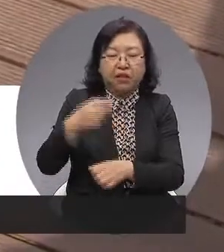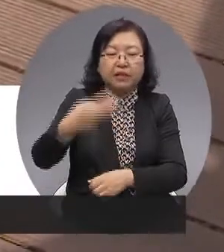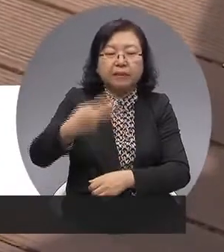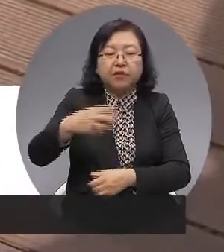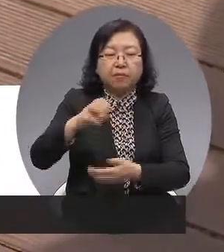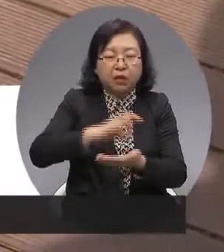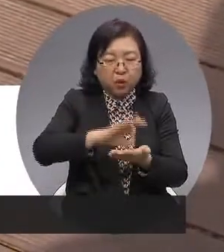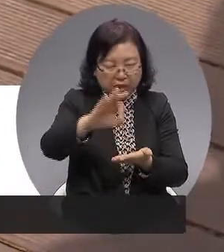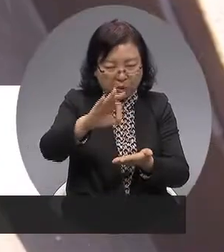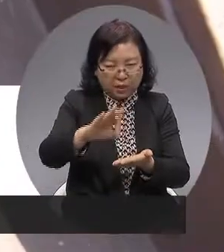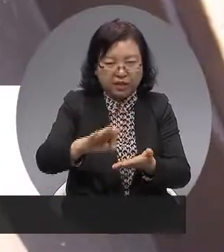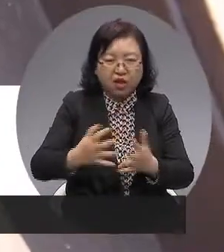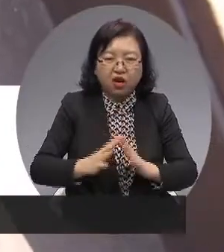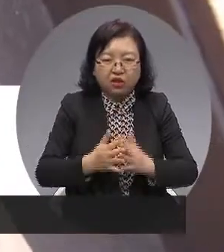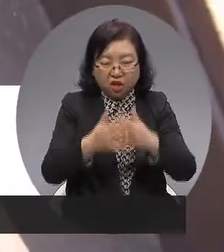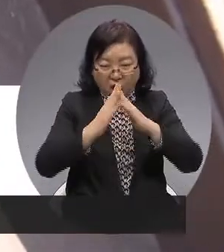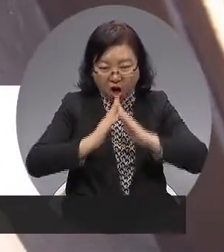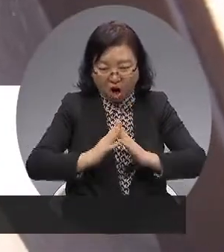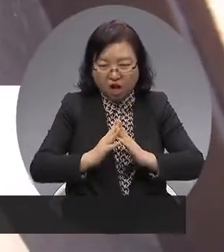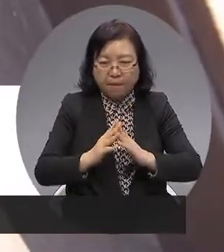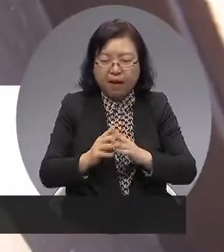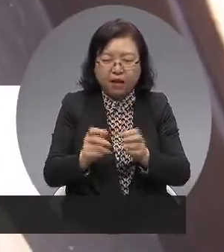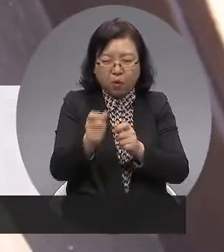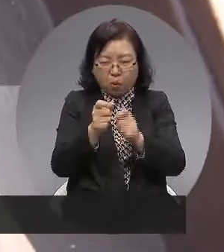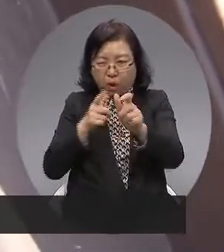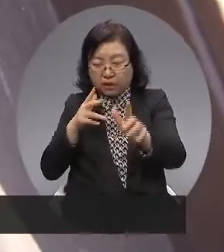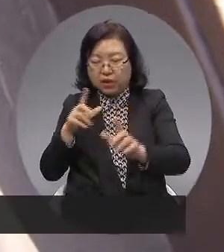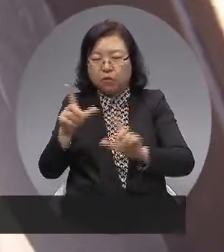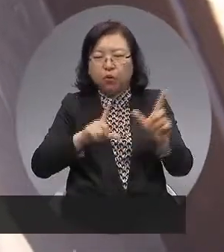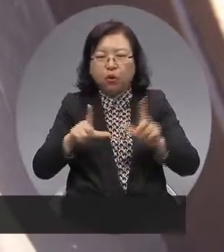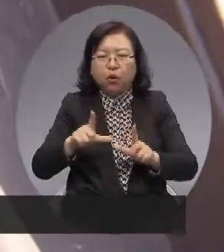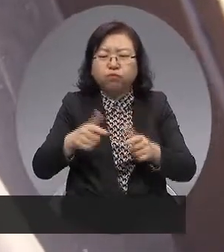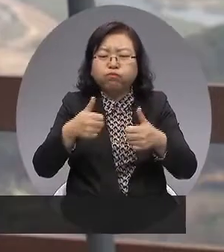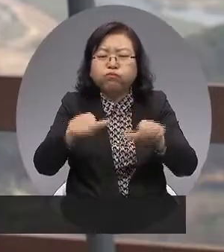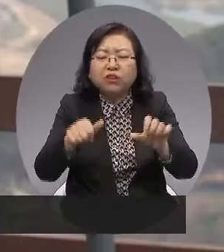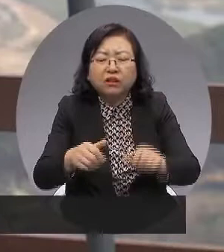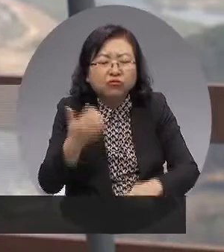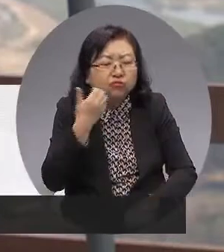활 조형물을 누군가가 부러뜨려 버린 겁니다. 이렇게